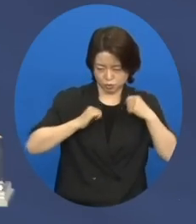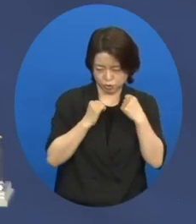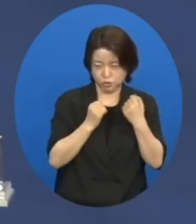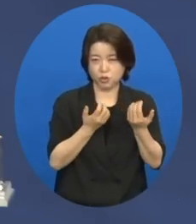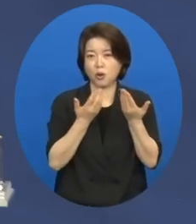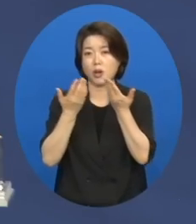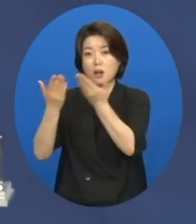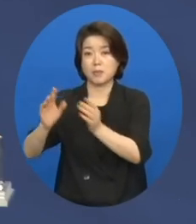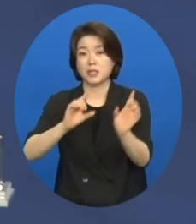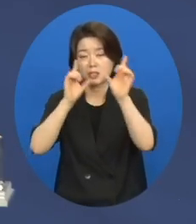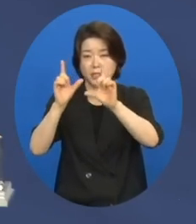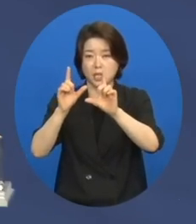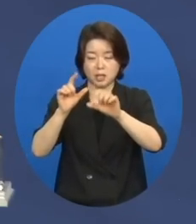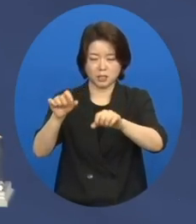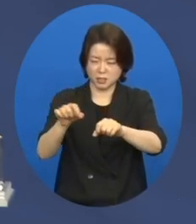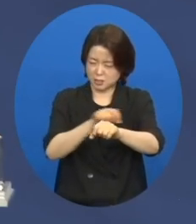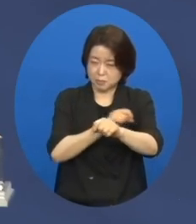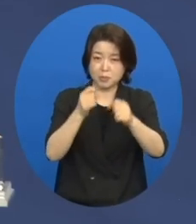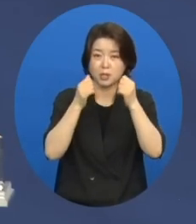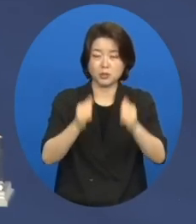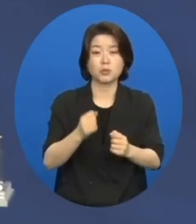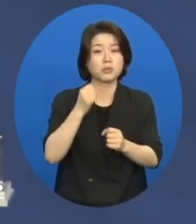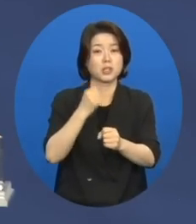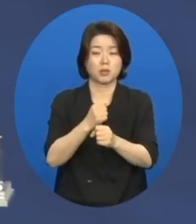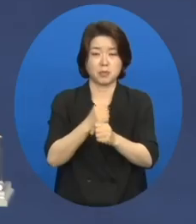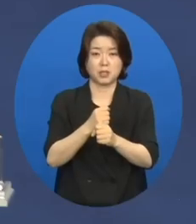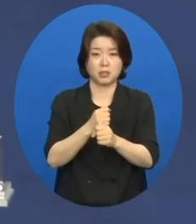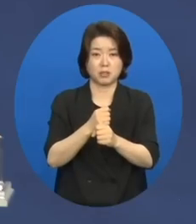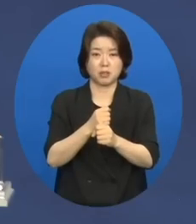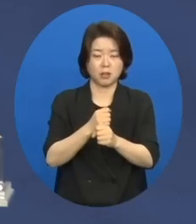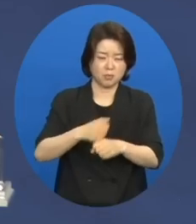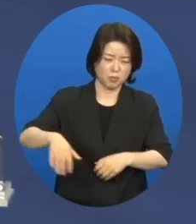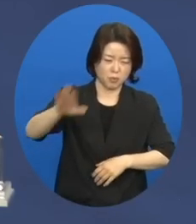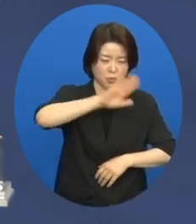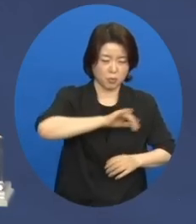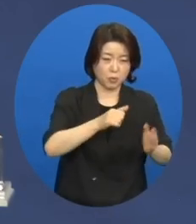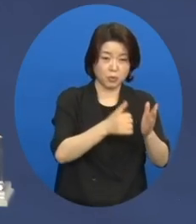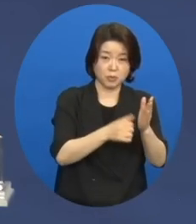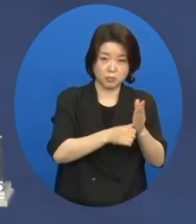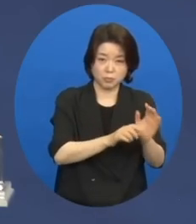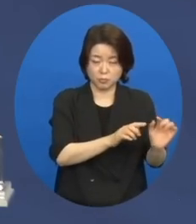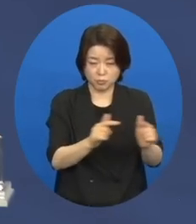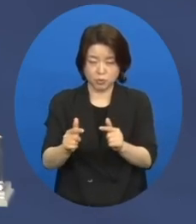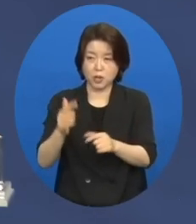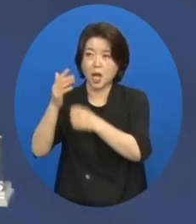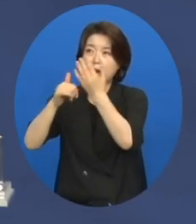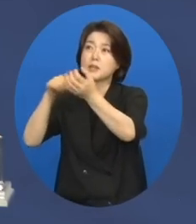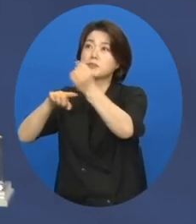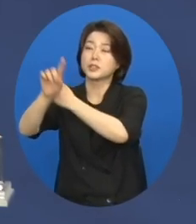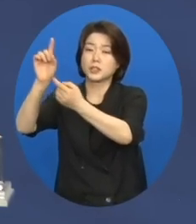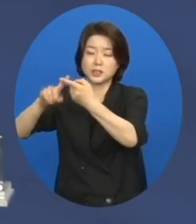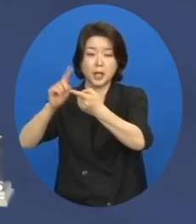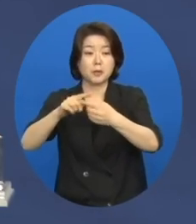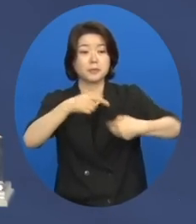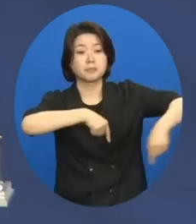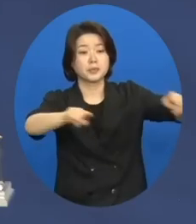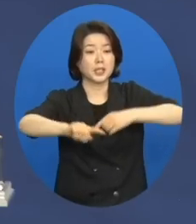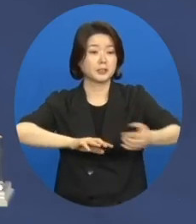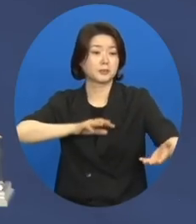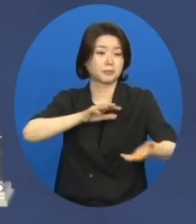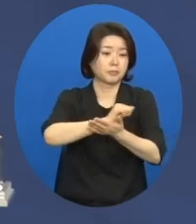이 독특한 존재로 지으셔서 온 피조 만물을 하나님 그분의 뜻대로 다스리고